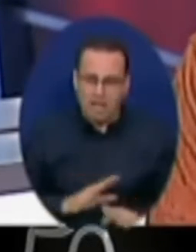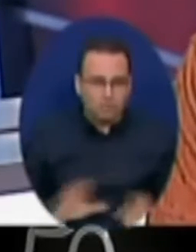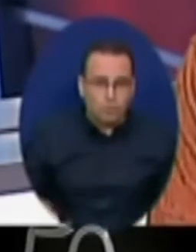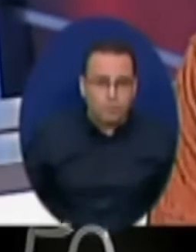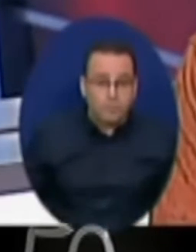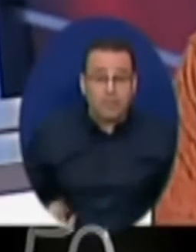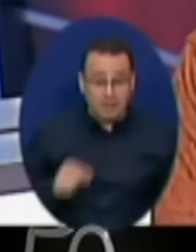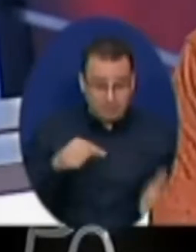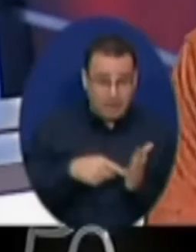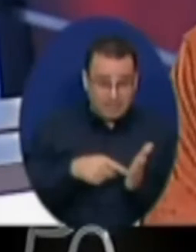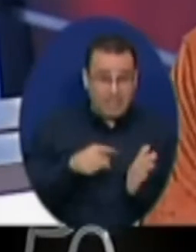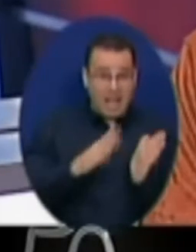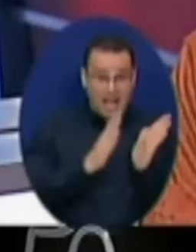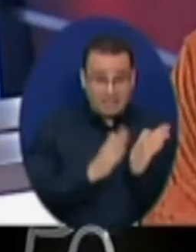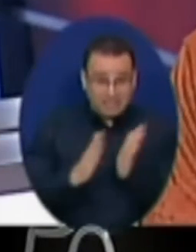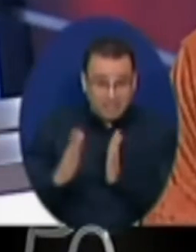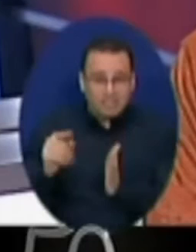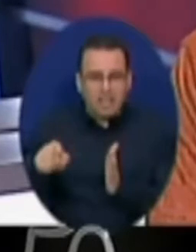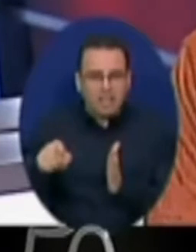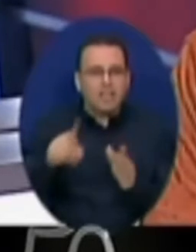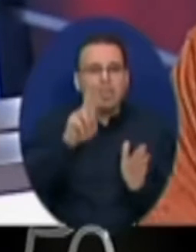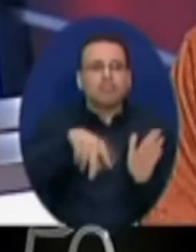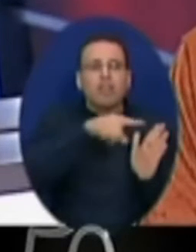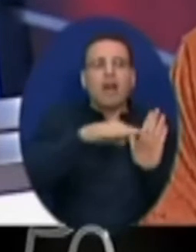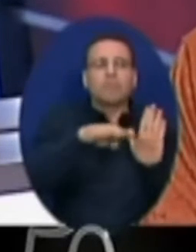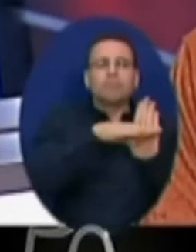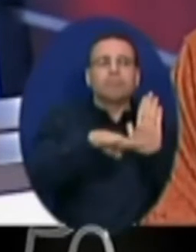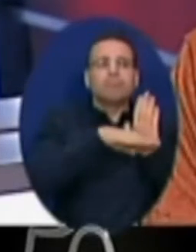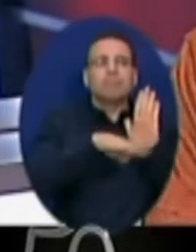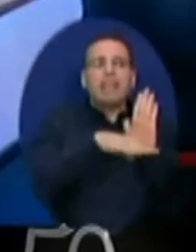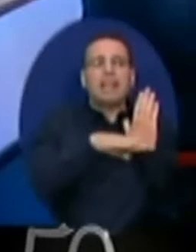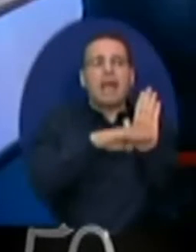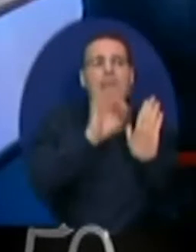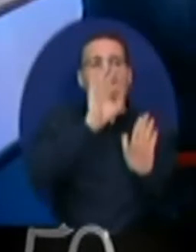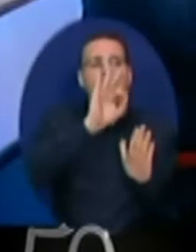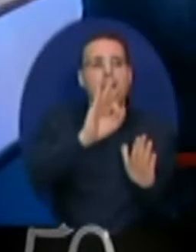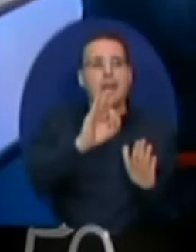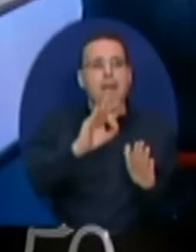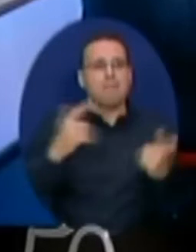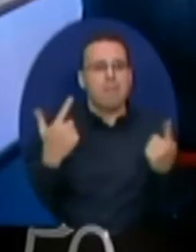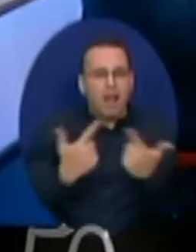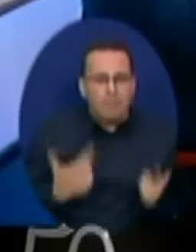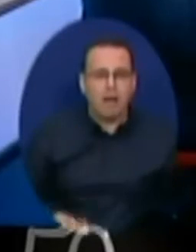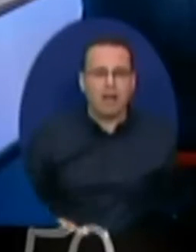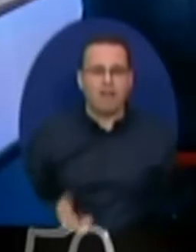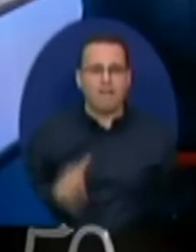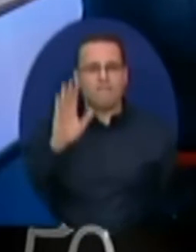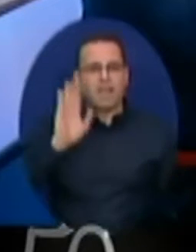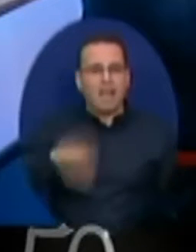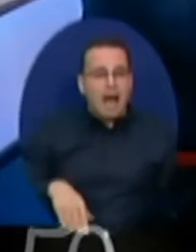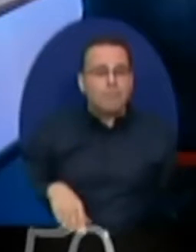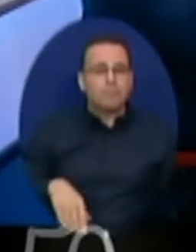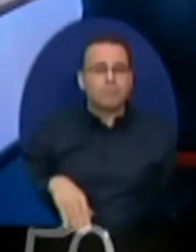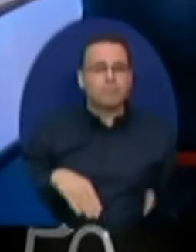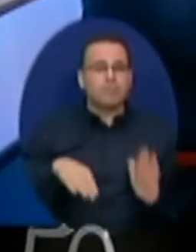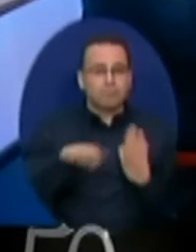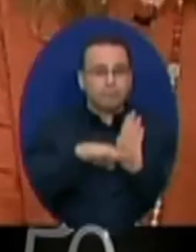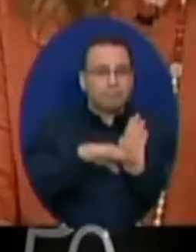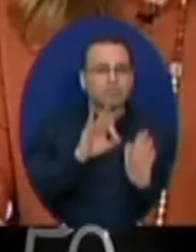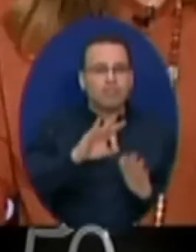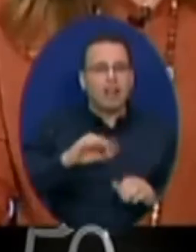בדיוק הסדר הזה באים גם דיני המלחמה וגם הקודים האתיים, באים לעשות סדר בבלגן הזה, בכאוס,